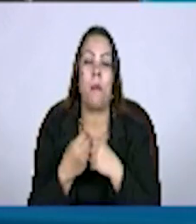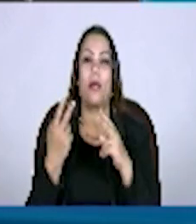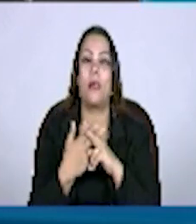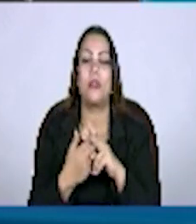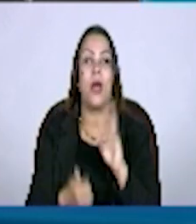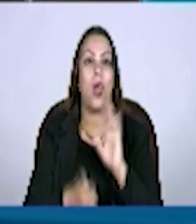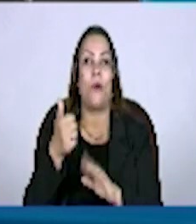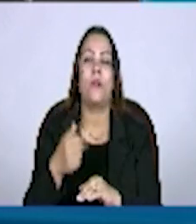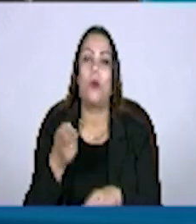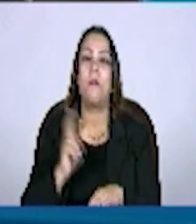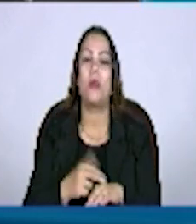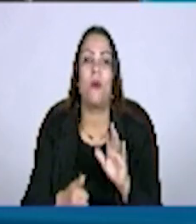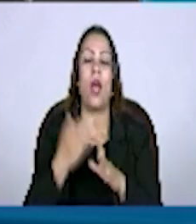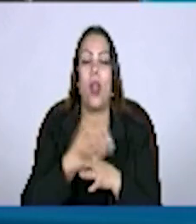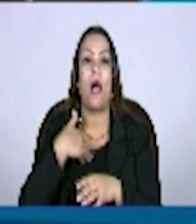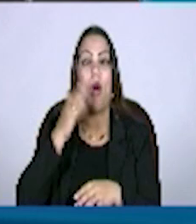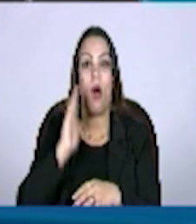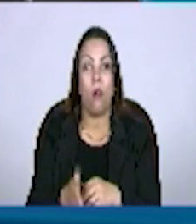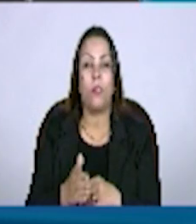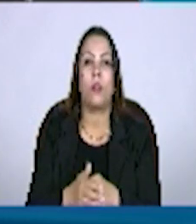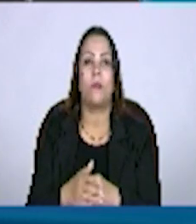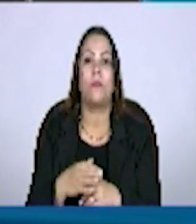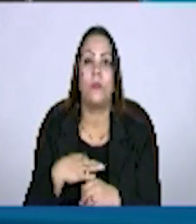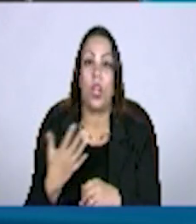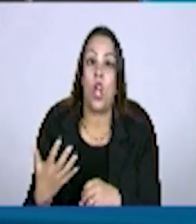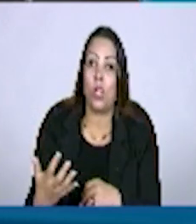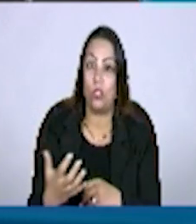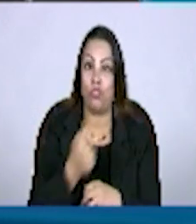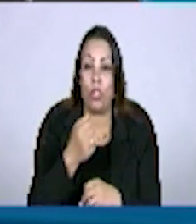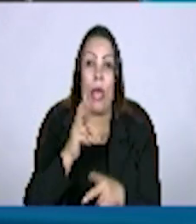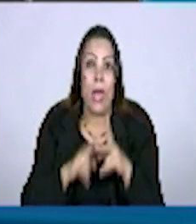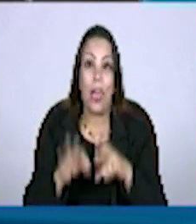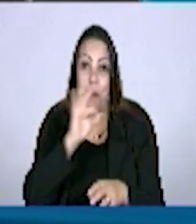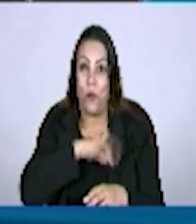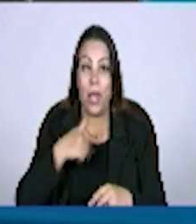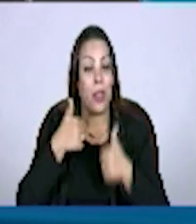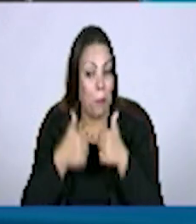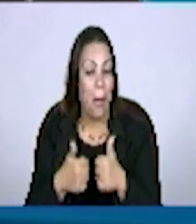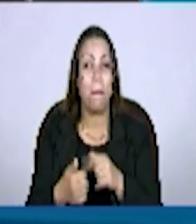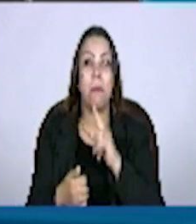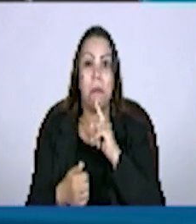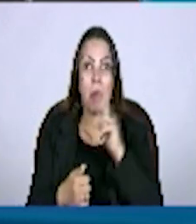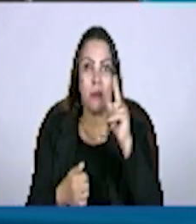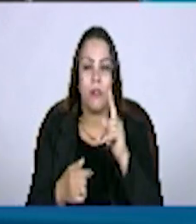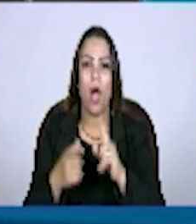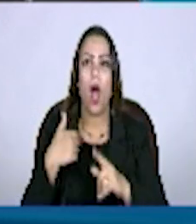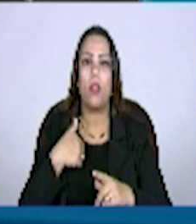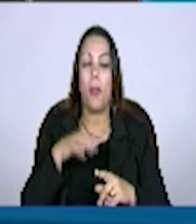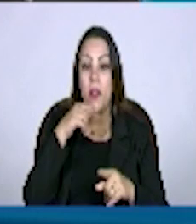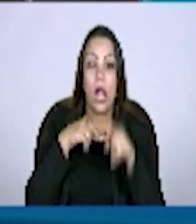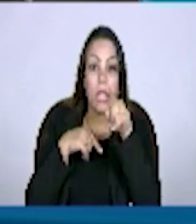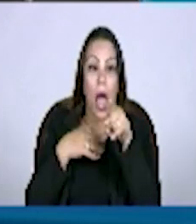كويسه كويس جدا ان انا لو اقدر يعني اقتني حاجه انا شايفها مفيده بالنسبه لي يبقى كويس لكن لا ارهن